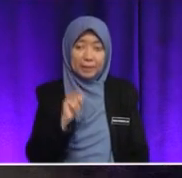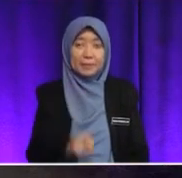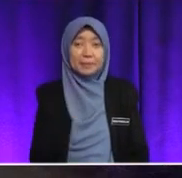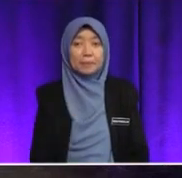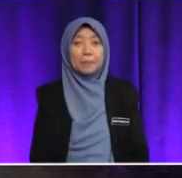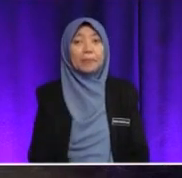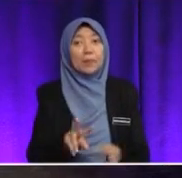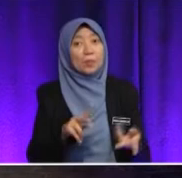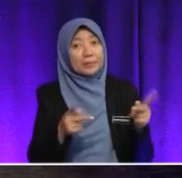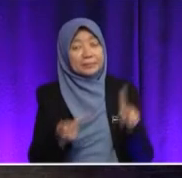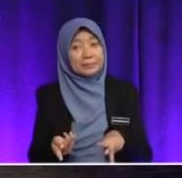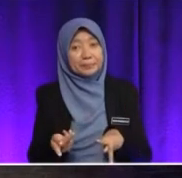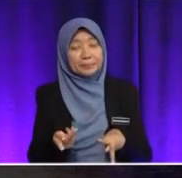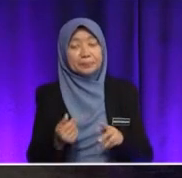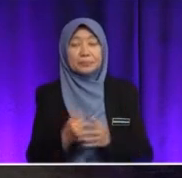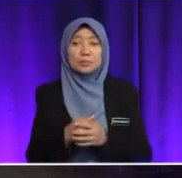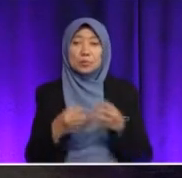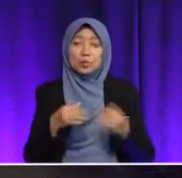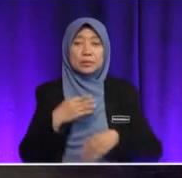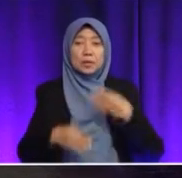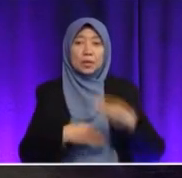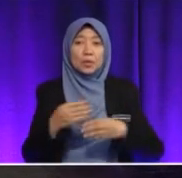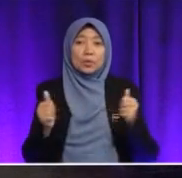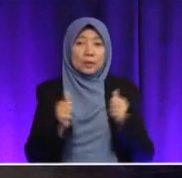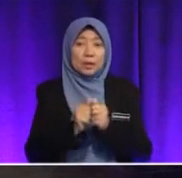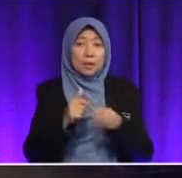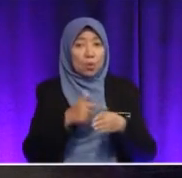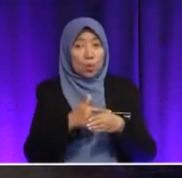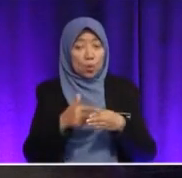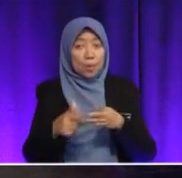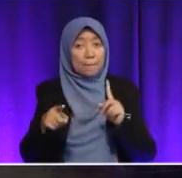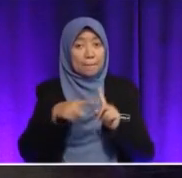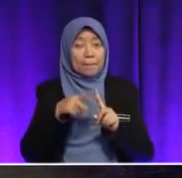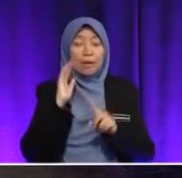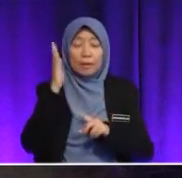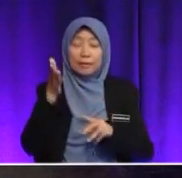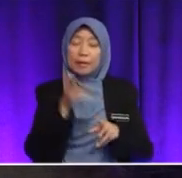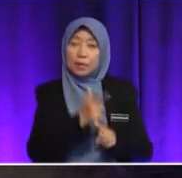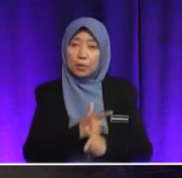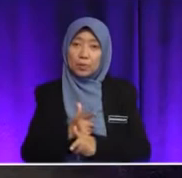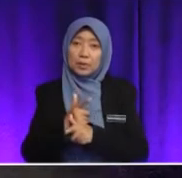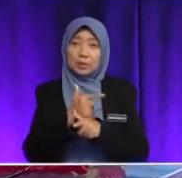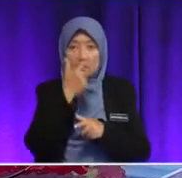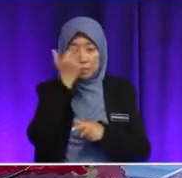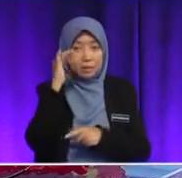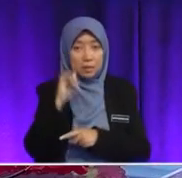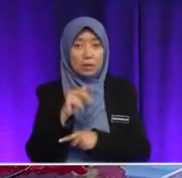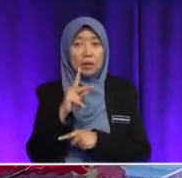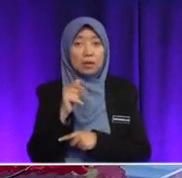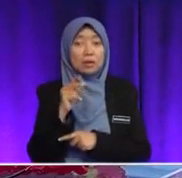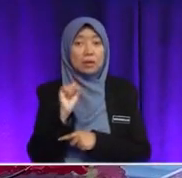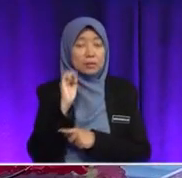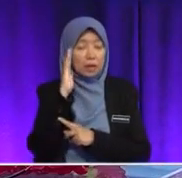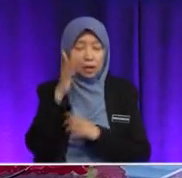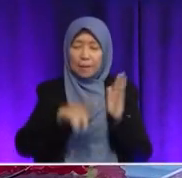ataupun logam yang yang disalut dengan logam yang lebih laki polisi dilindungi agar sobat yang tekak itu adalah logam yang lebih gila ke